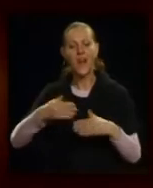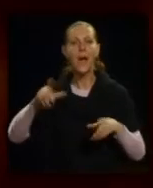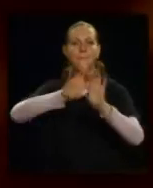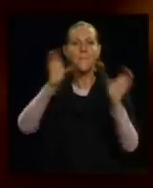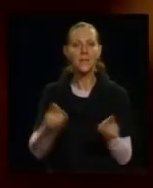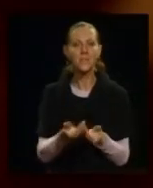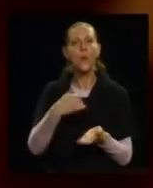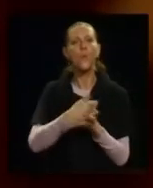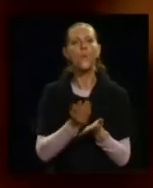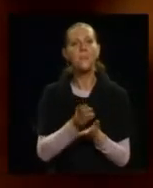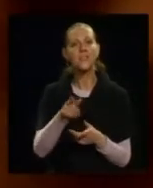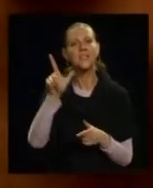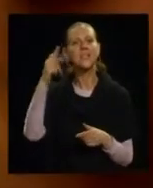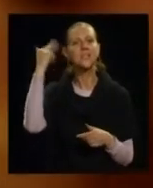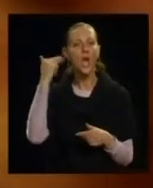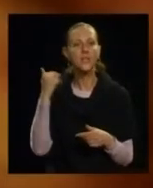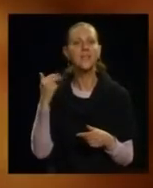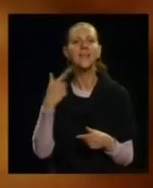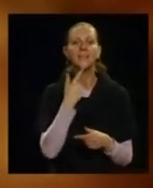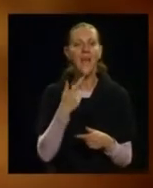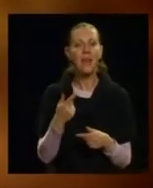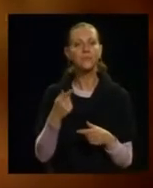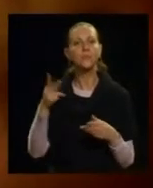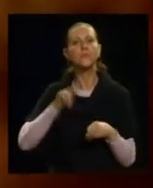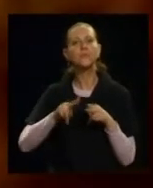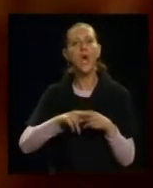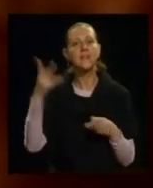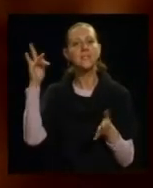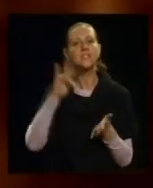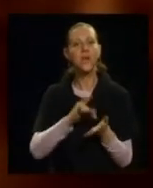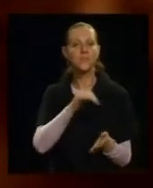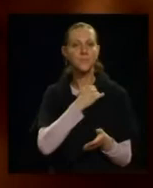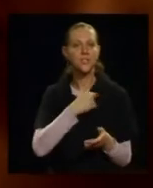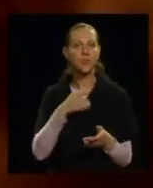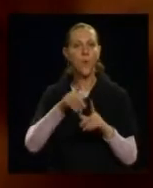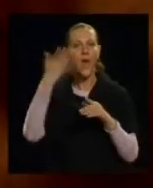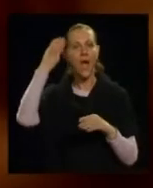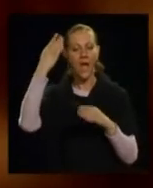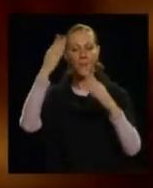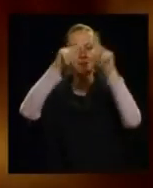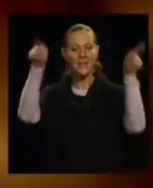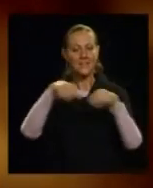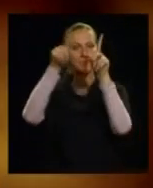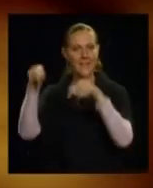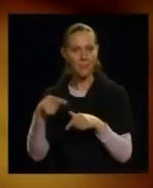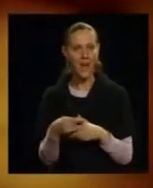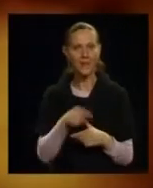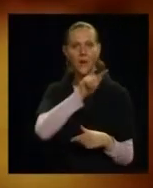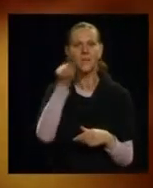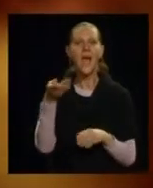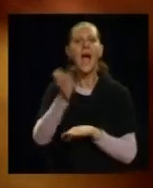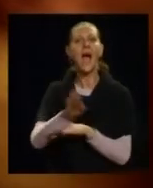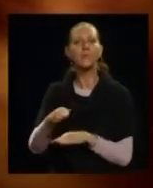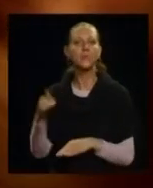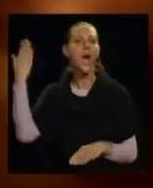az újpesti kéttanítási nyelvű műszaki szakközépiskola falán elhelyezett, általuk adományozott emléktáblákat, melyeken az